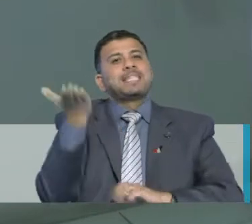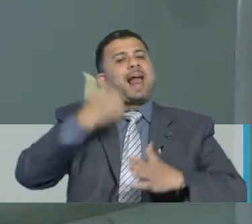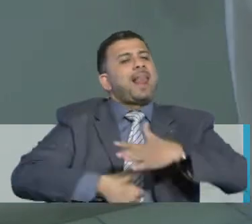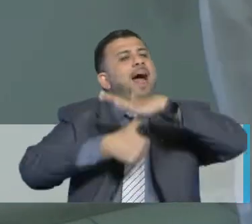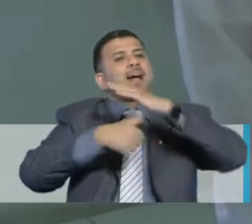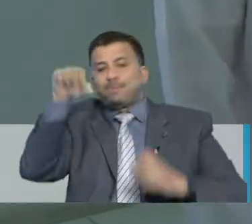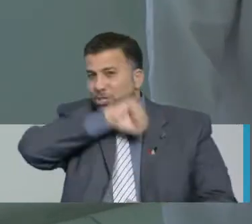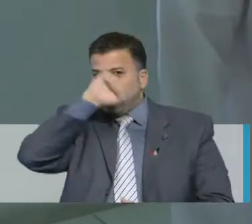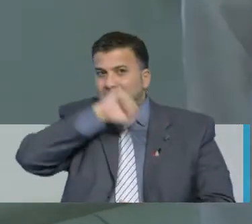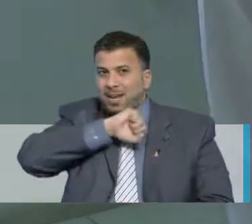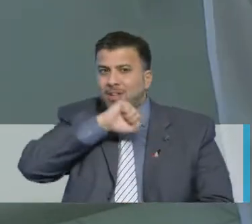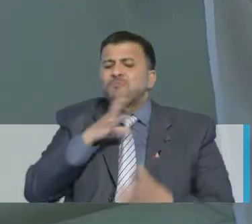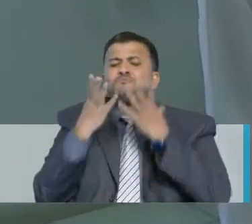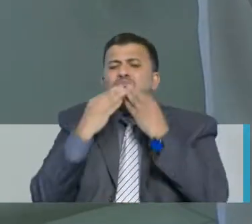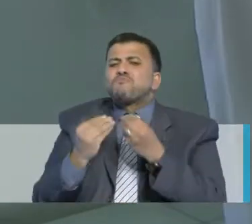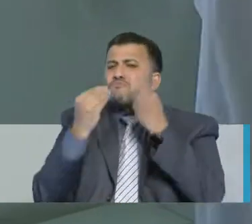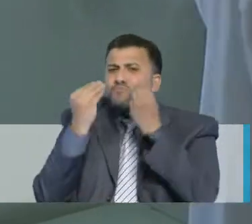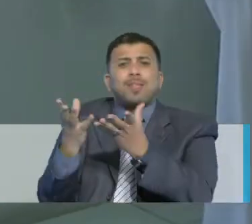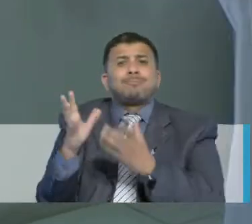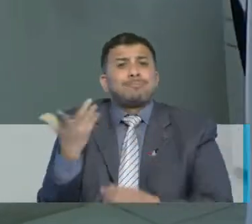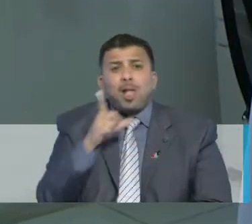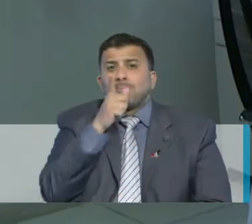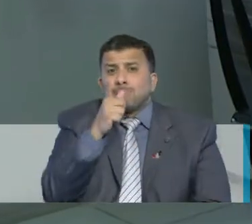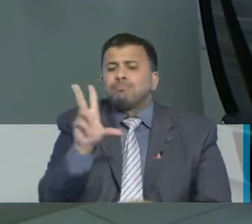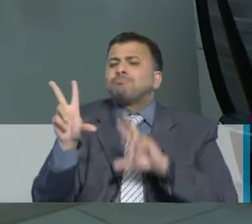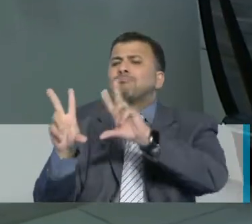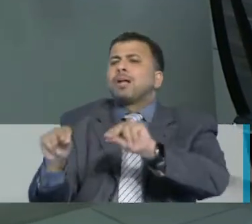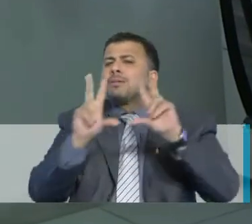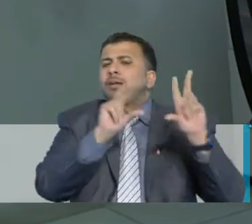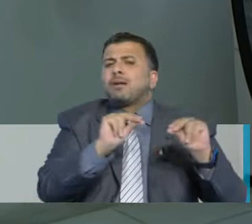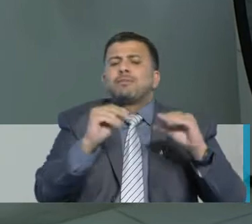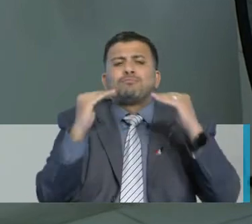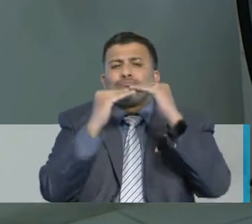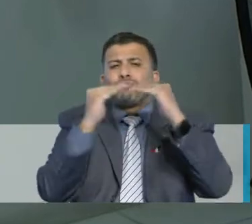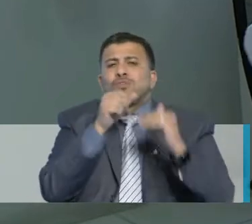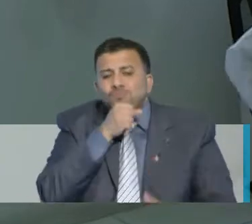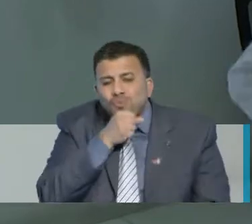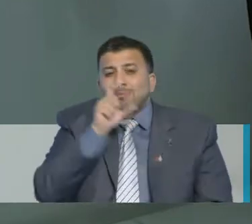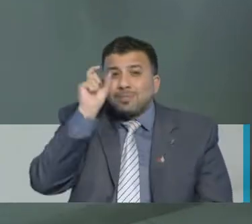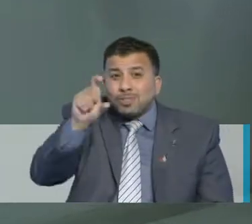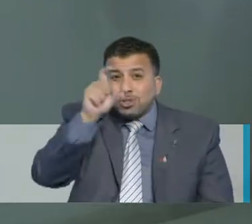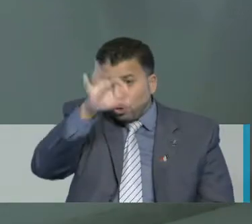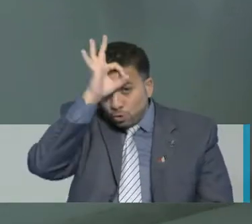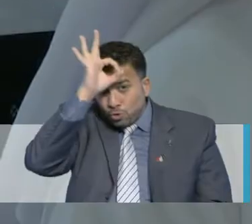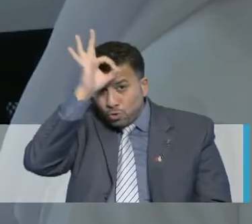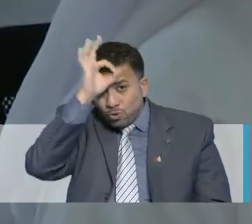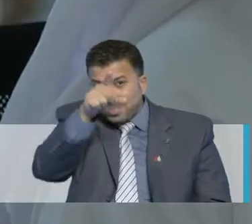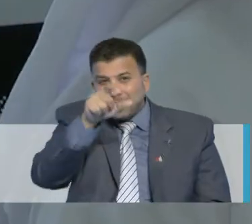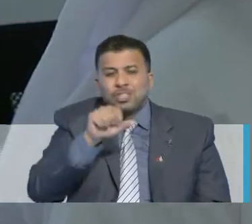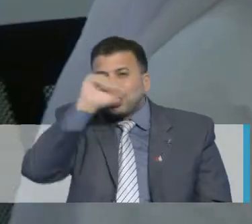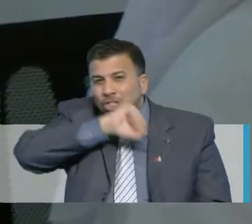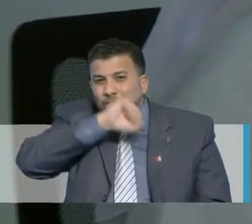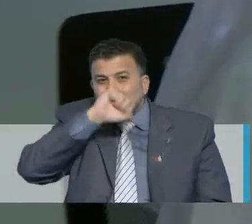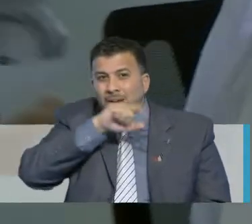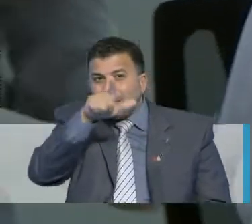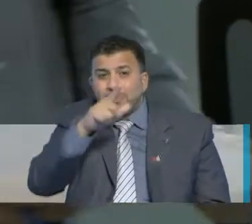المجلس الأعلى حاكم الشارقة، متمثلة بمساواة المتقاعدين من منتسبي شرطة الشارقة ممن عملوا على